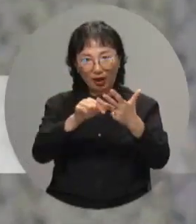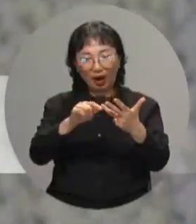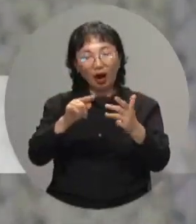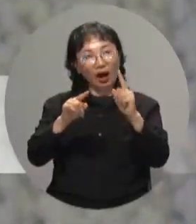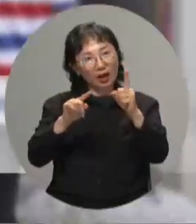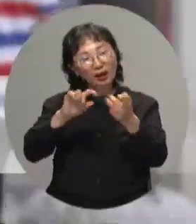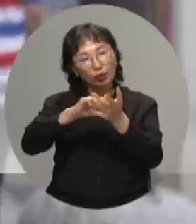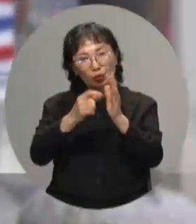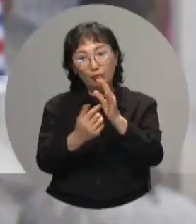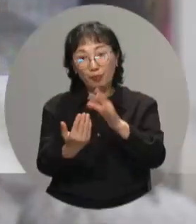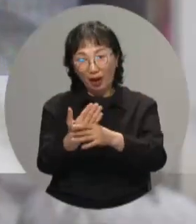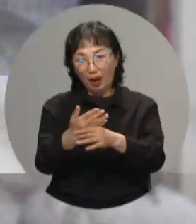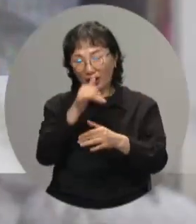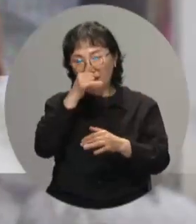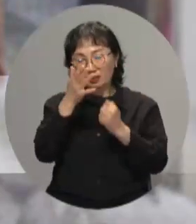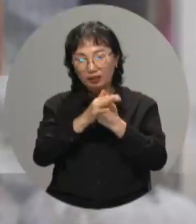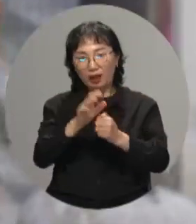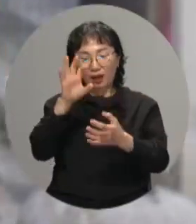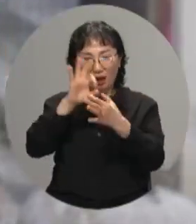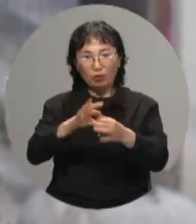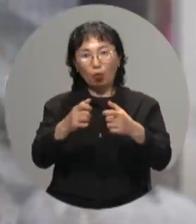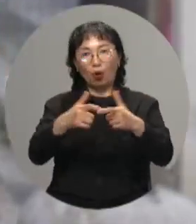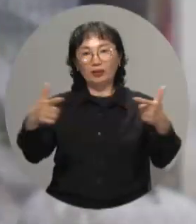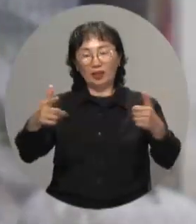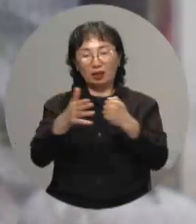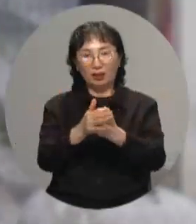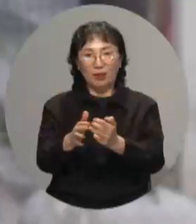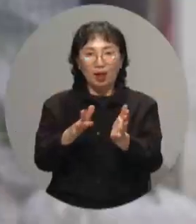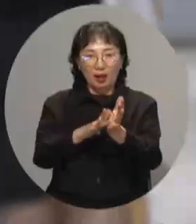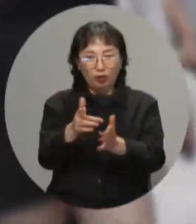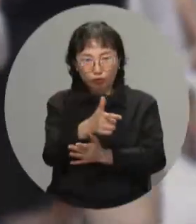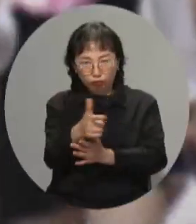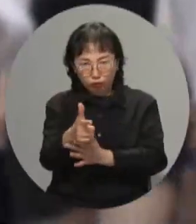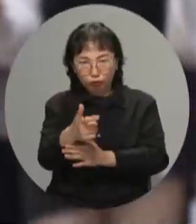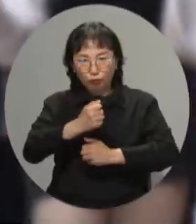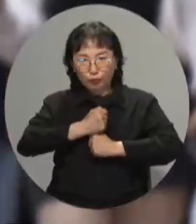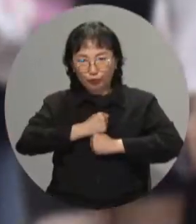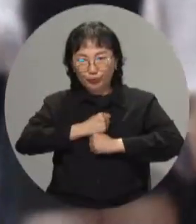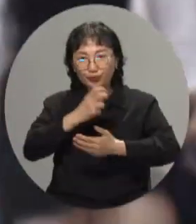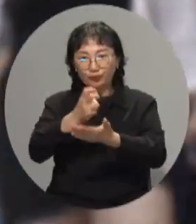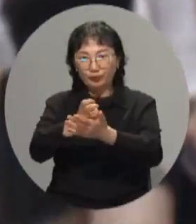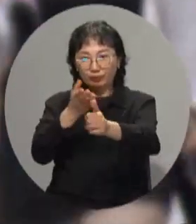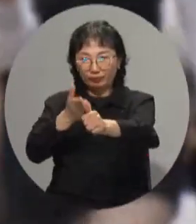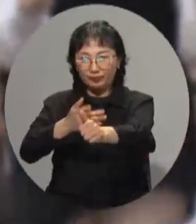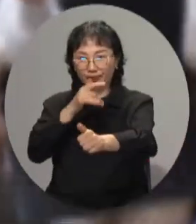나타났지만 확산세를 보이고 있는만큼 방역수칙을 준수해 줄 것을 당부했습니다